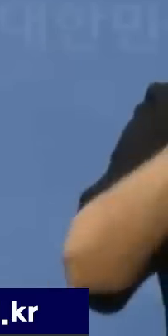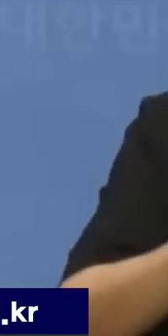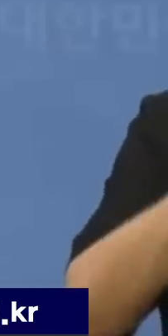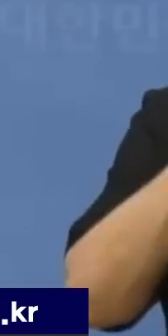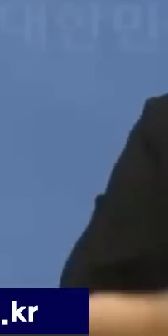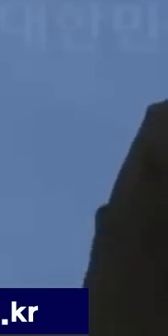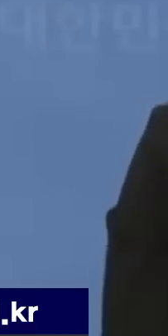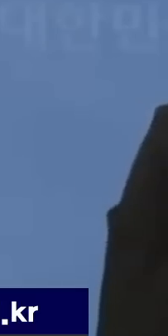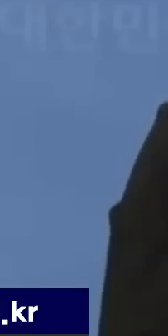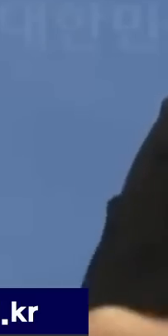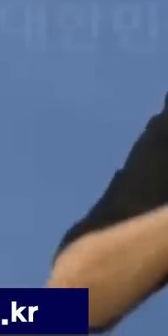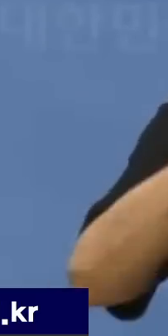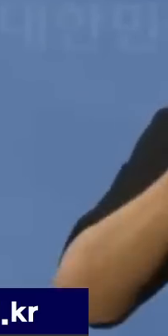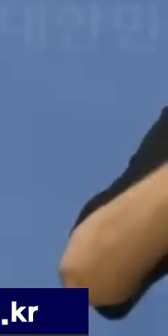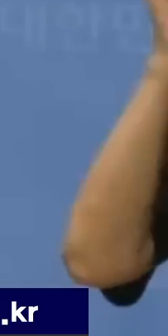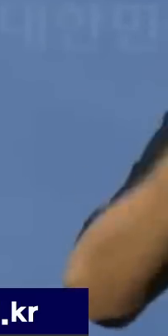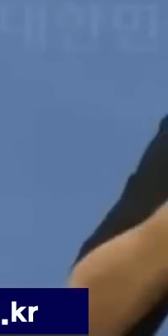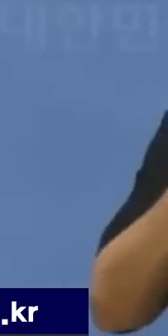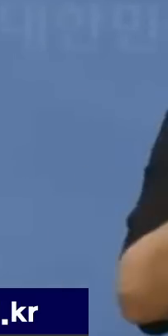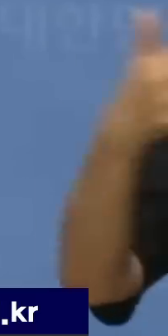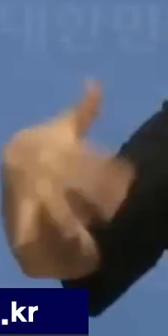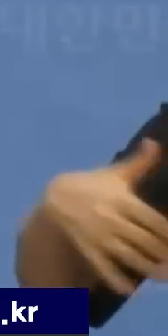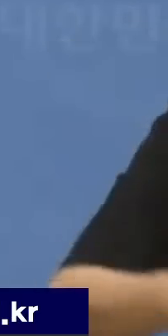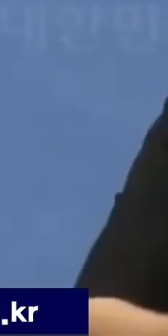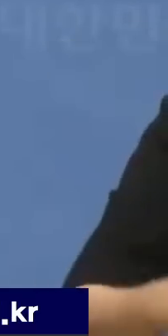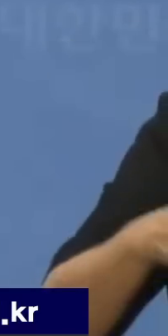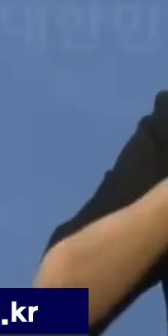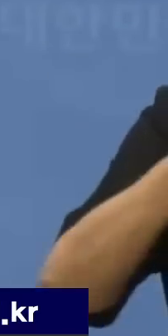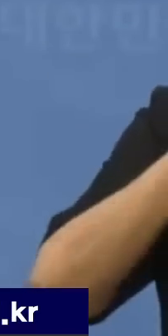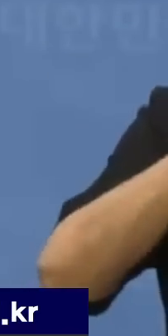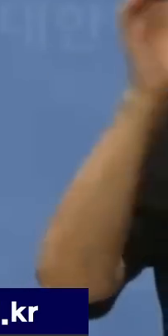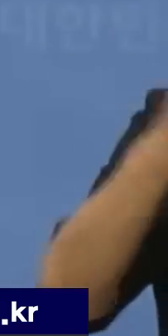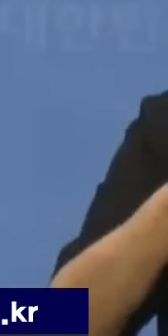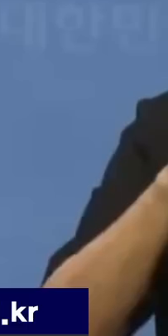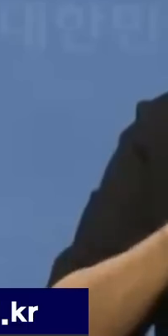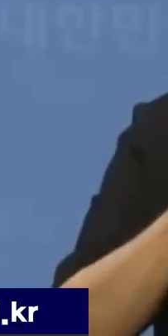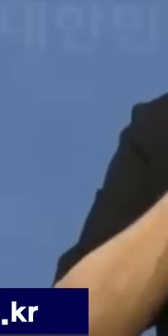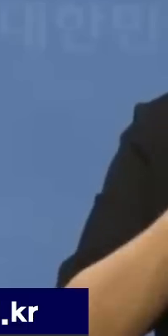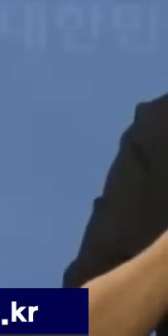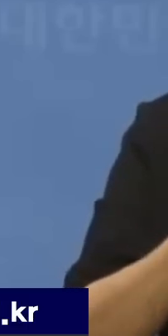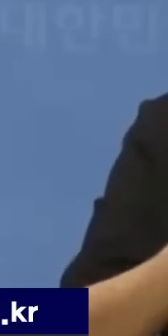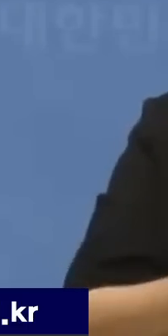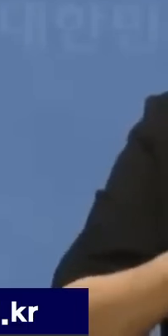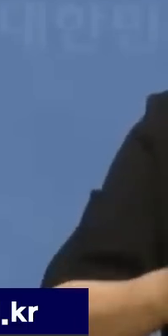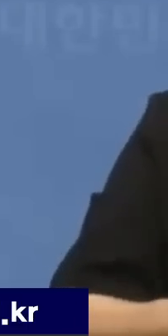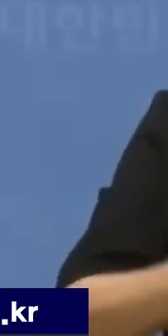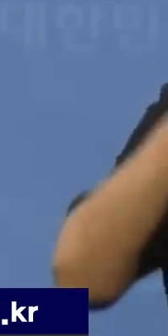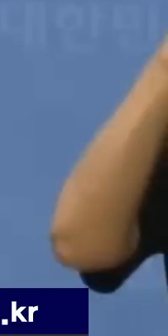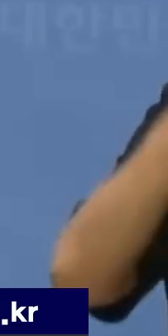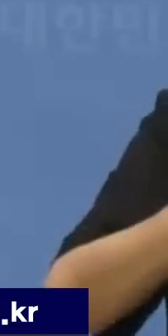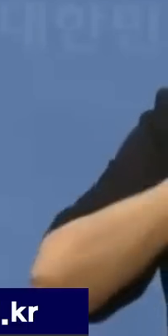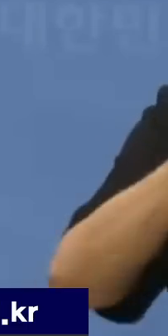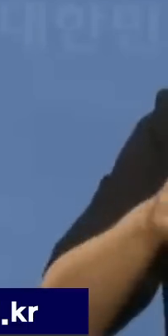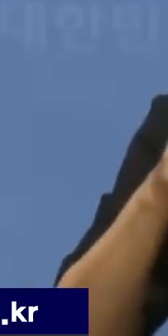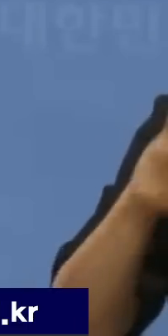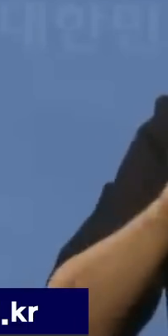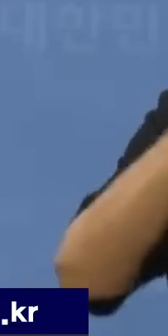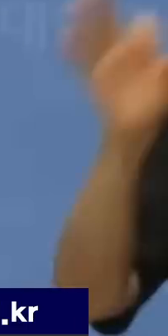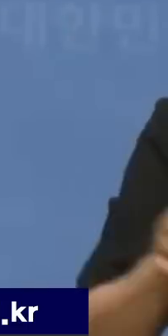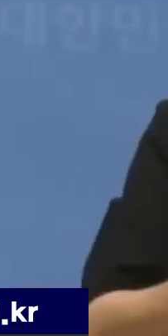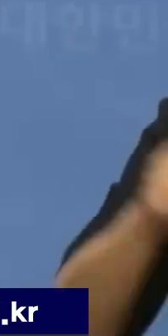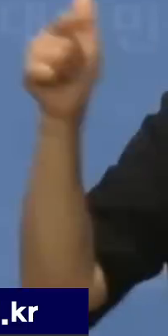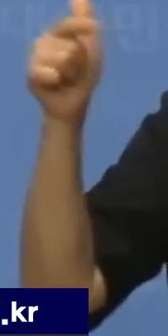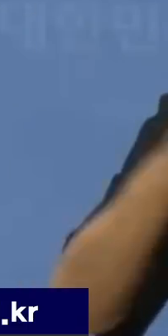메뉴입니다 탈원전은 시작도 안 했는데 탈원전 정책을 탈피한다면서 무리하게 원전 가동률까지